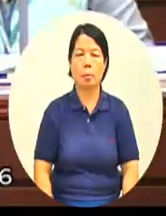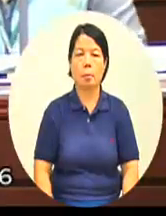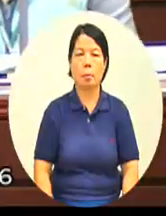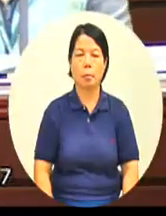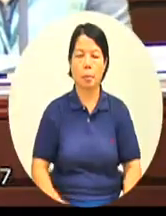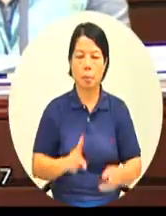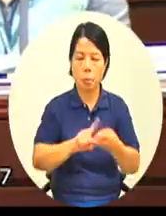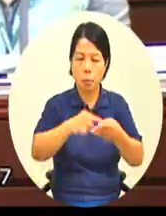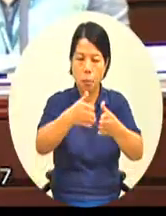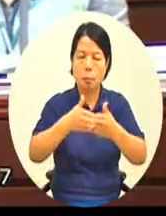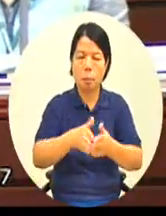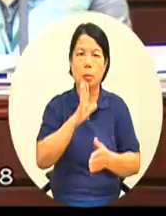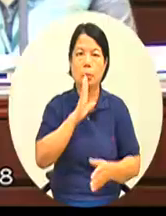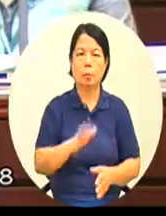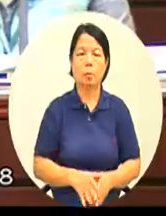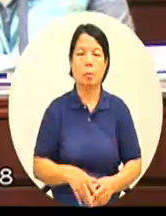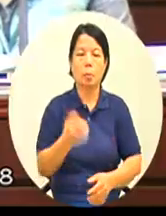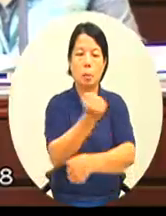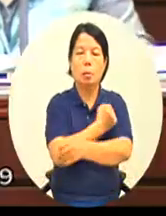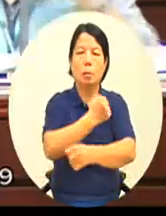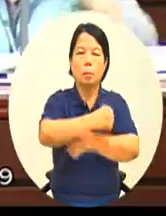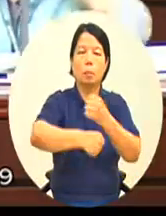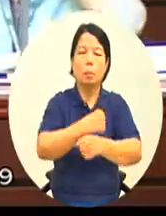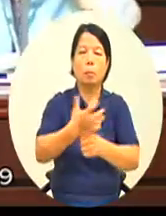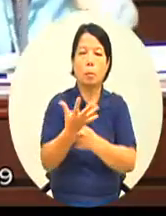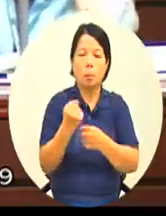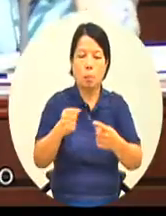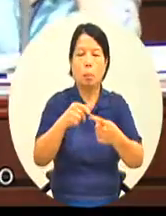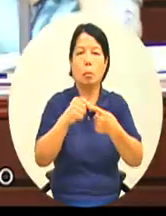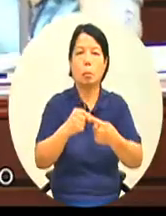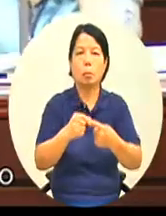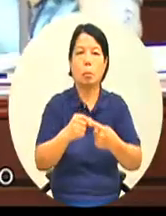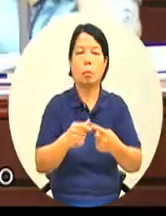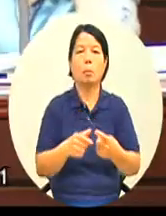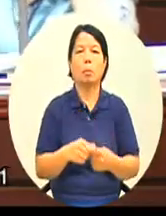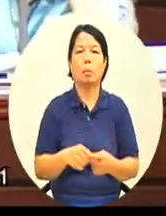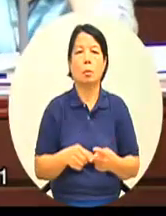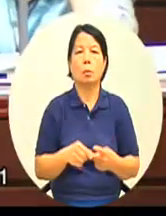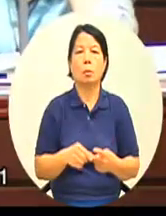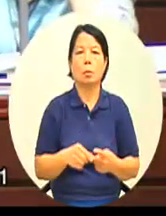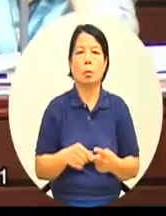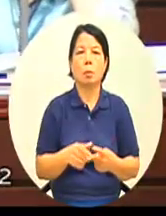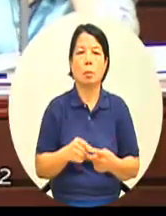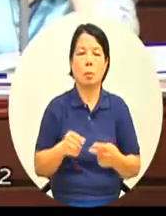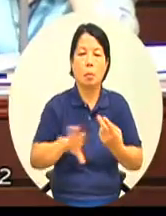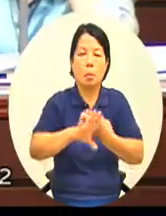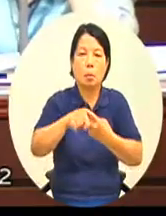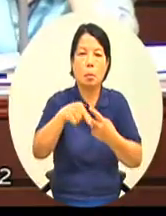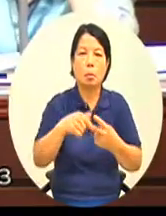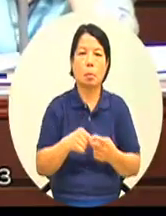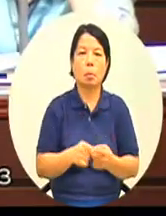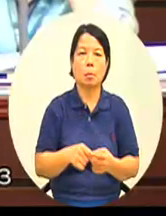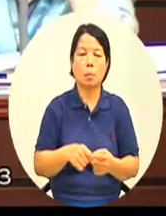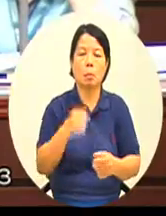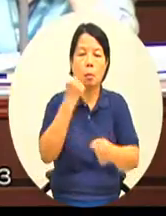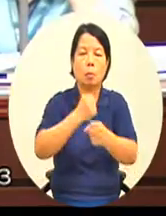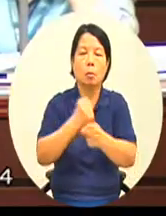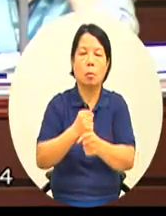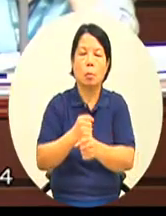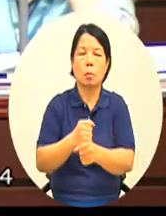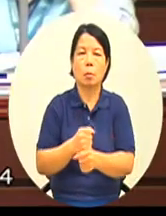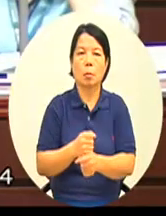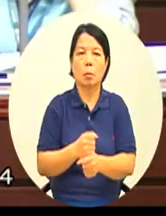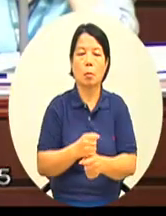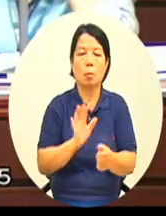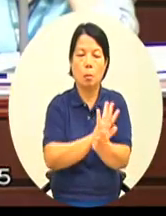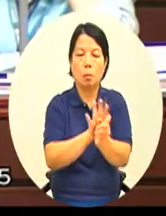主要我们的就是劳动权益，我们劳工朋友的劳动权益，好，那另外就是我们的就业求职的